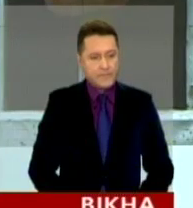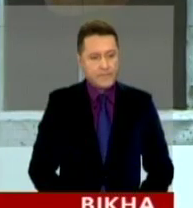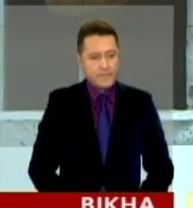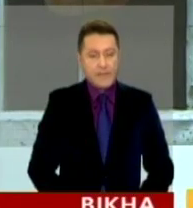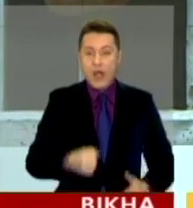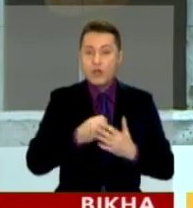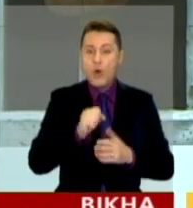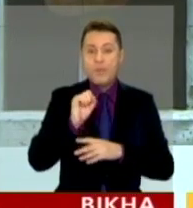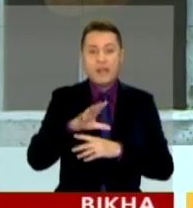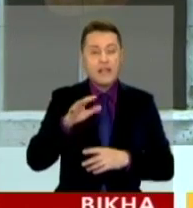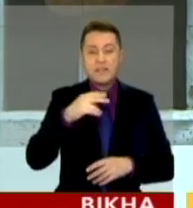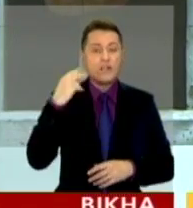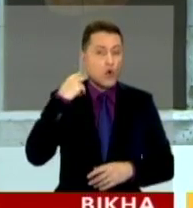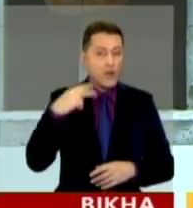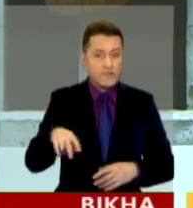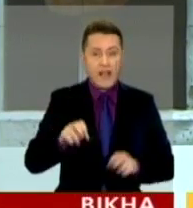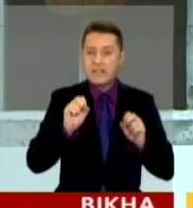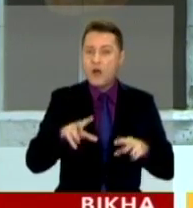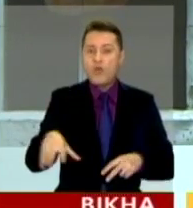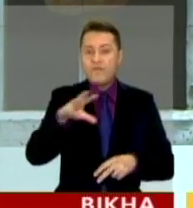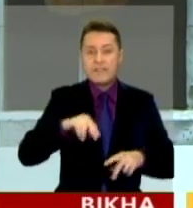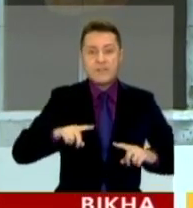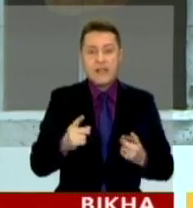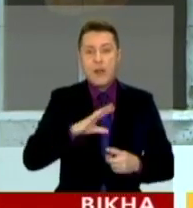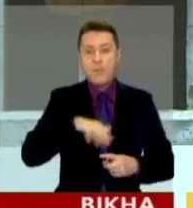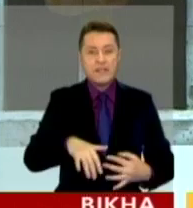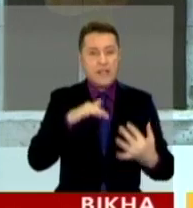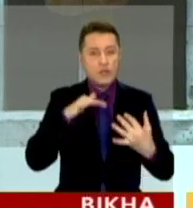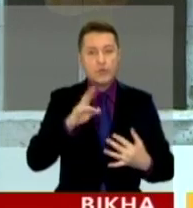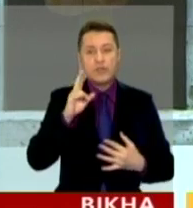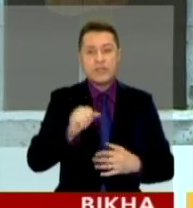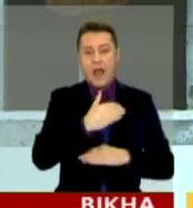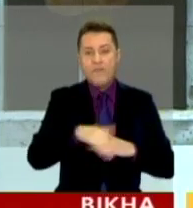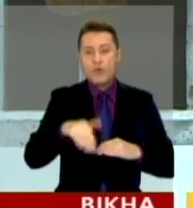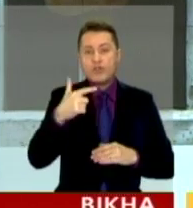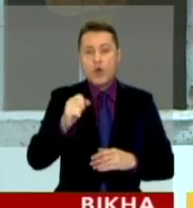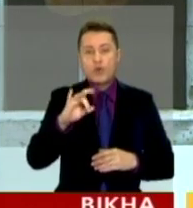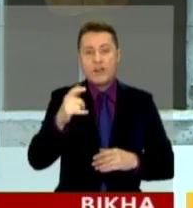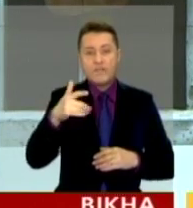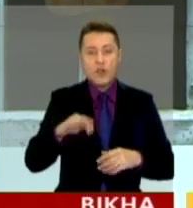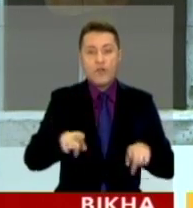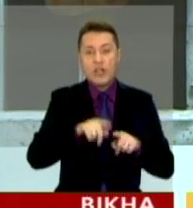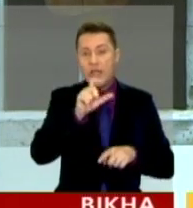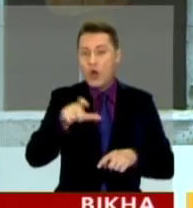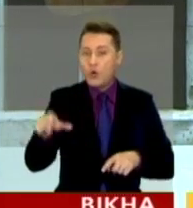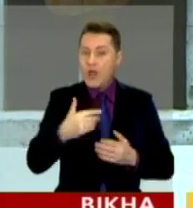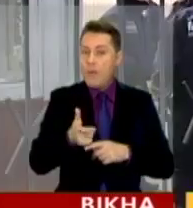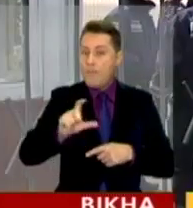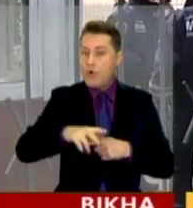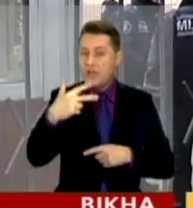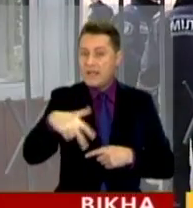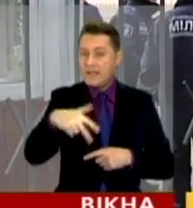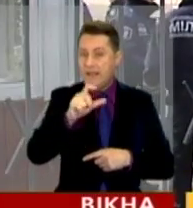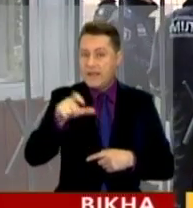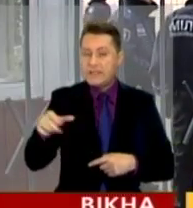До 15 років за ґратами саме стільки загрожує всім затриманим після сутичок на Грушевського. Таких людей вже понад 30. І сьогодні